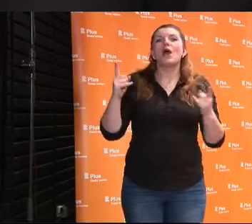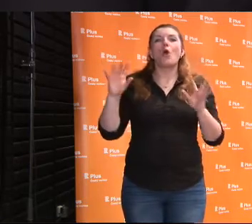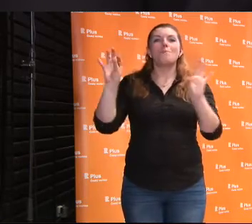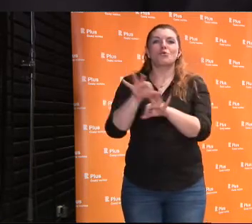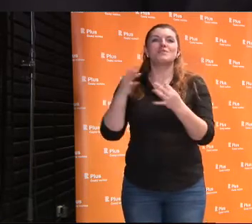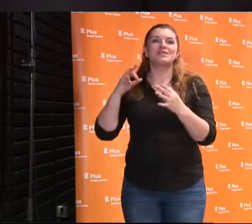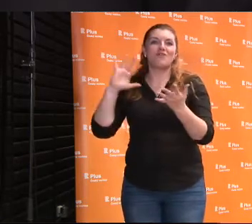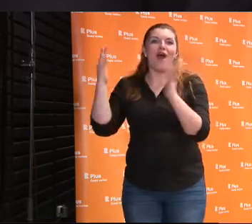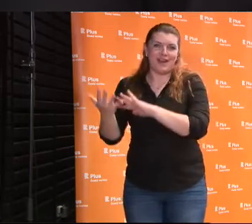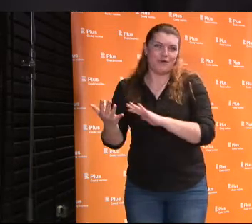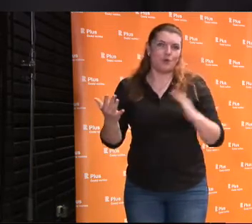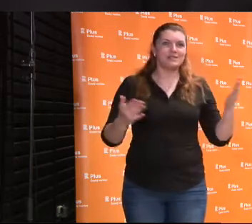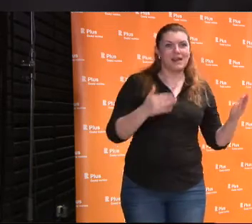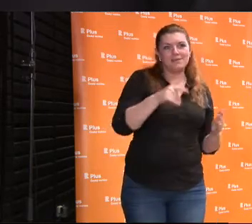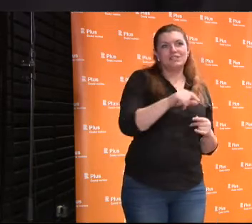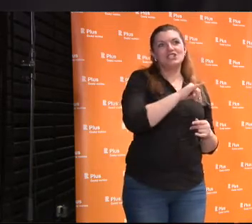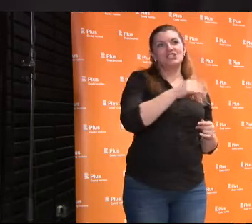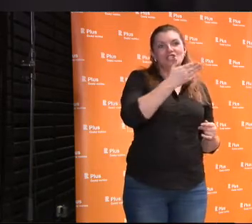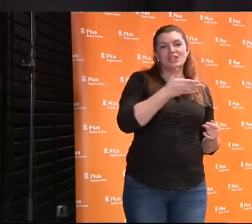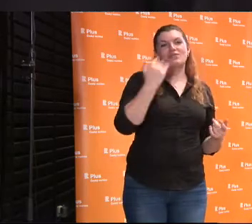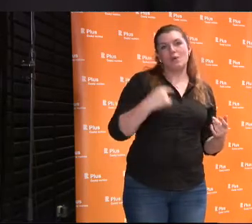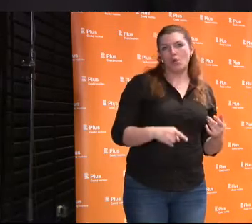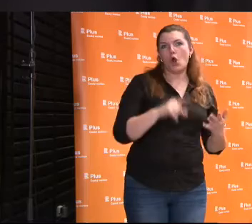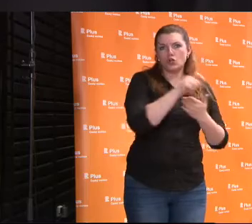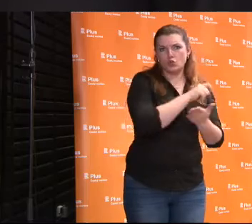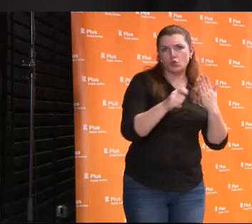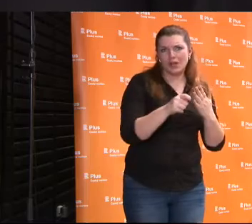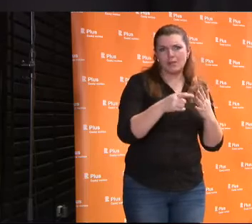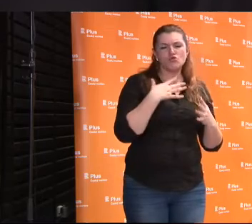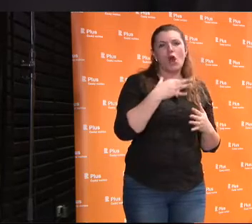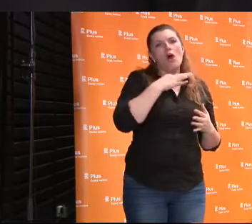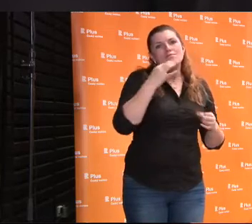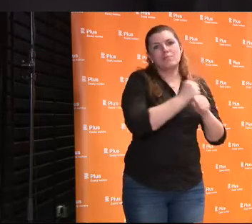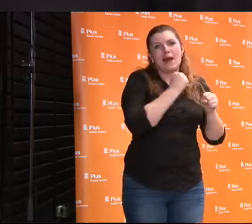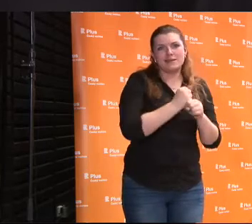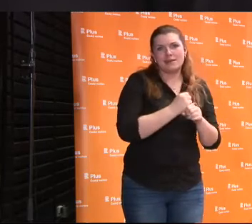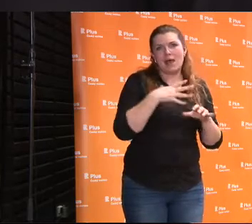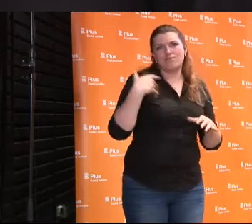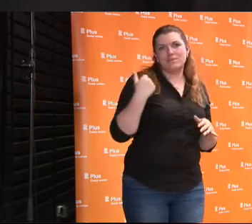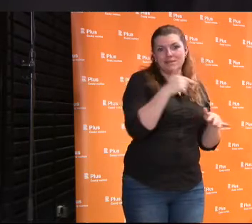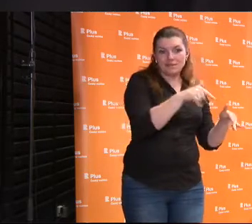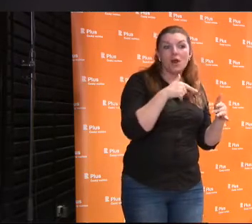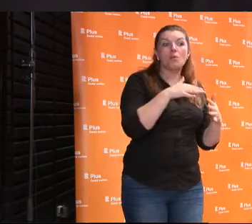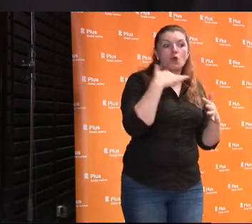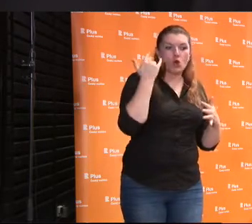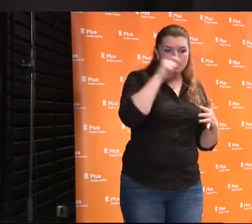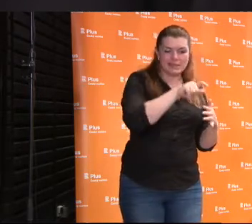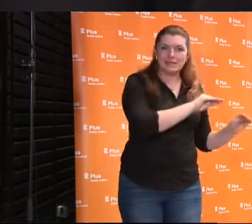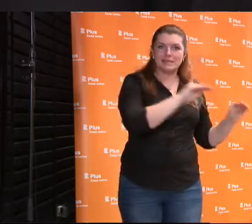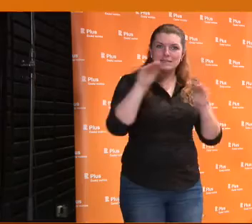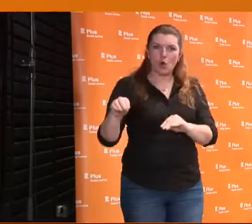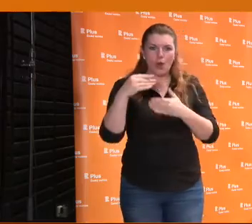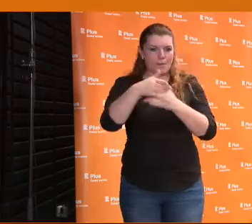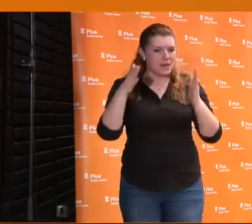když jste zrušili nevolnictví, uvolnili jste spousta pracovních sil, která se přestěhovala do měst, zavedla se nějaká